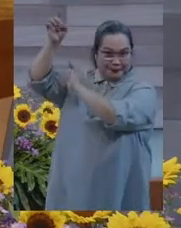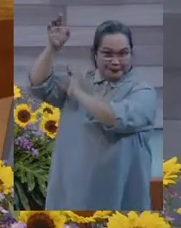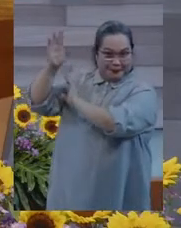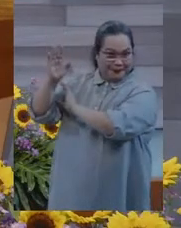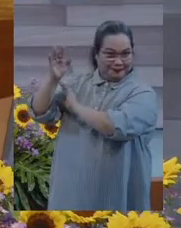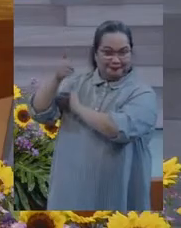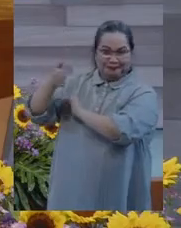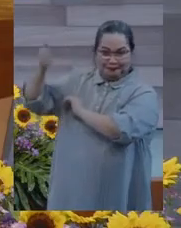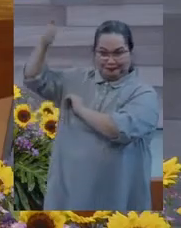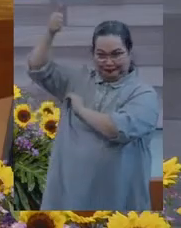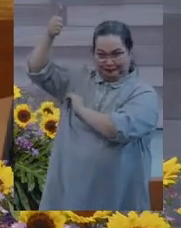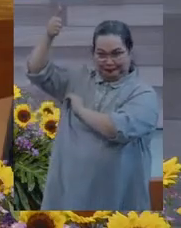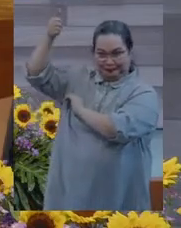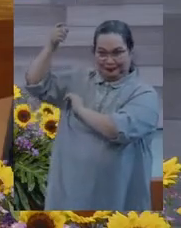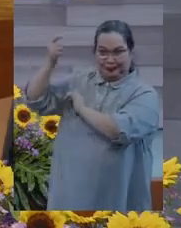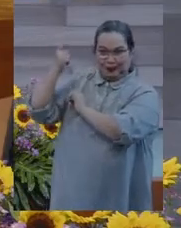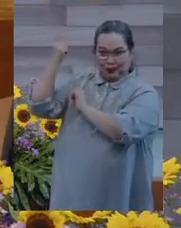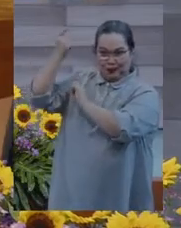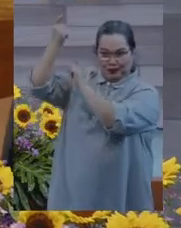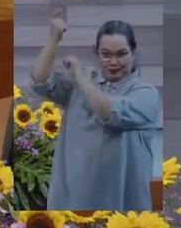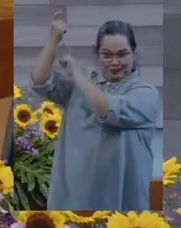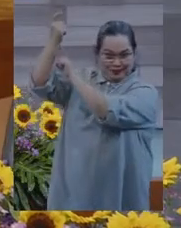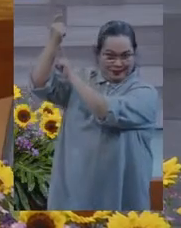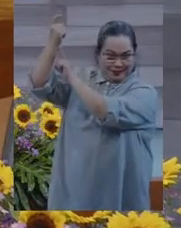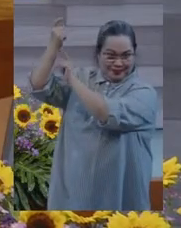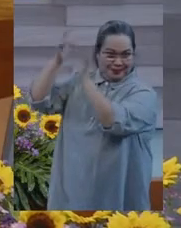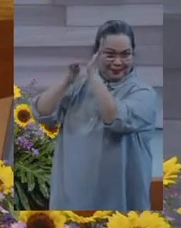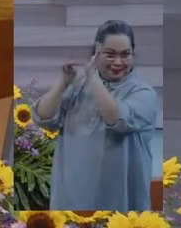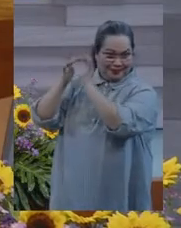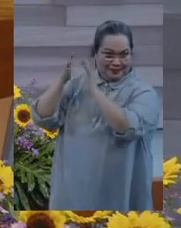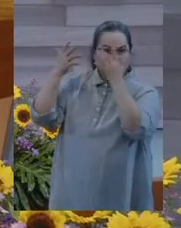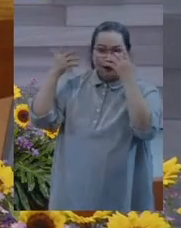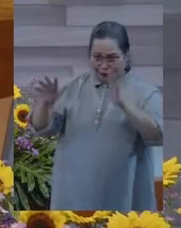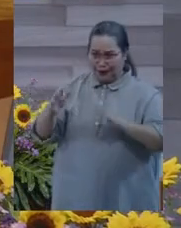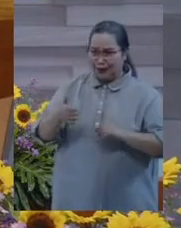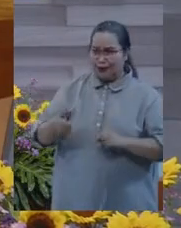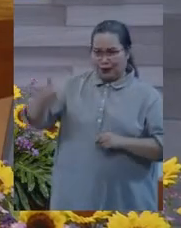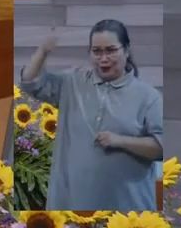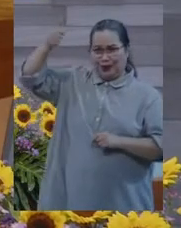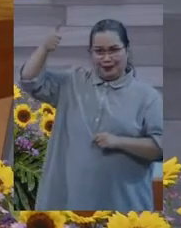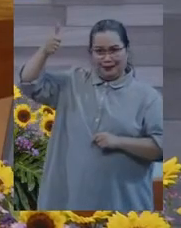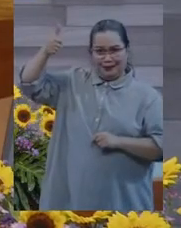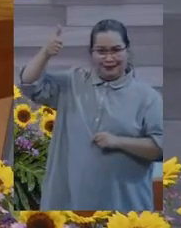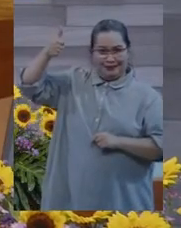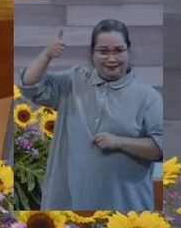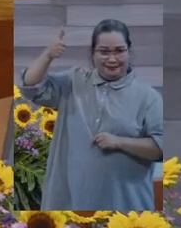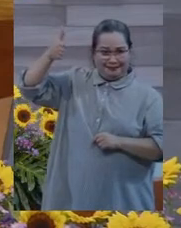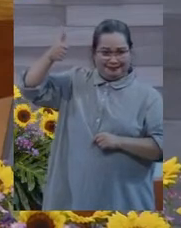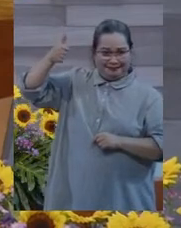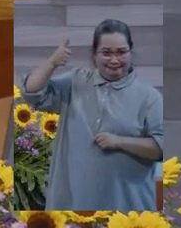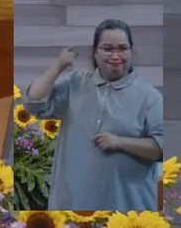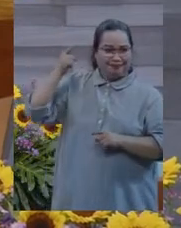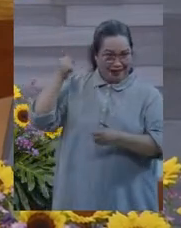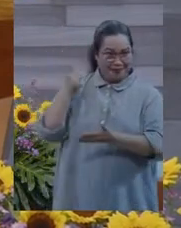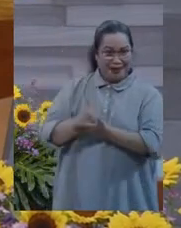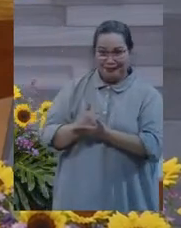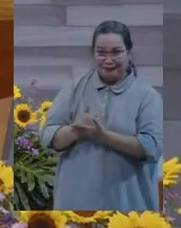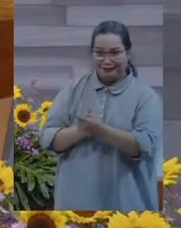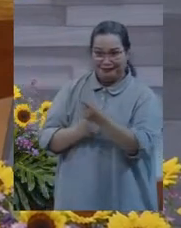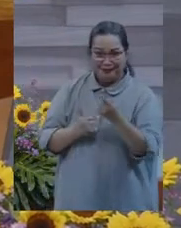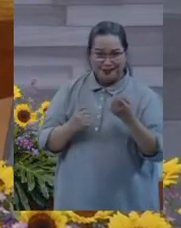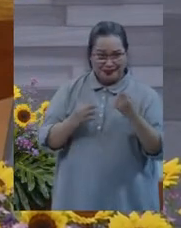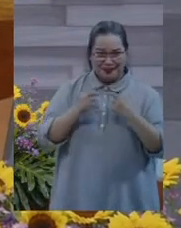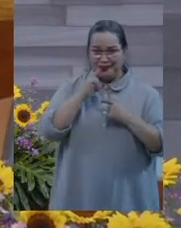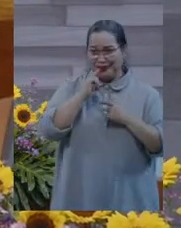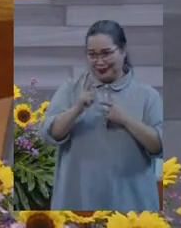panalo. Panalo na po tayo, mga kapatid. We are on the winning side. Hindi